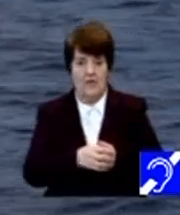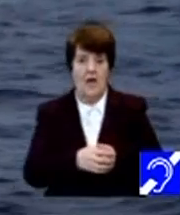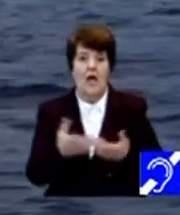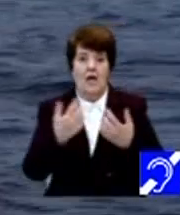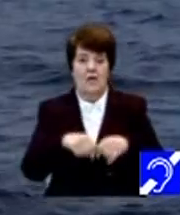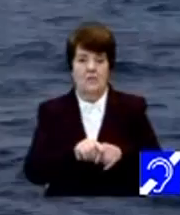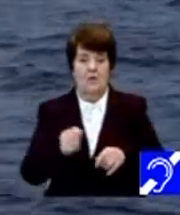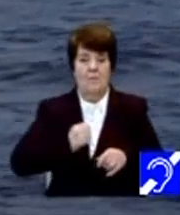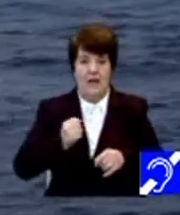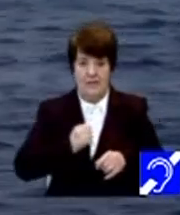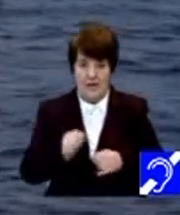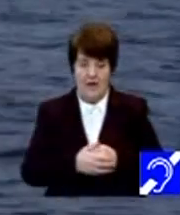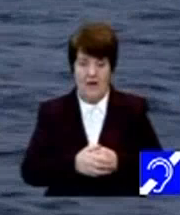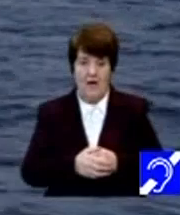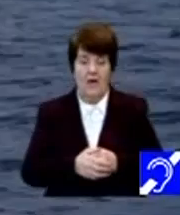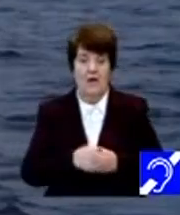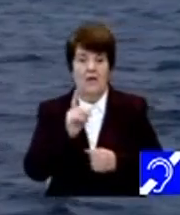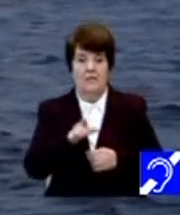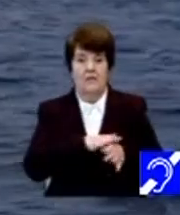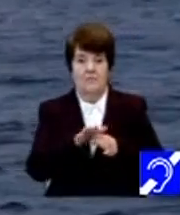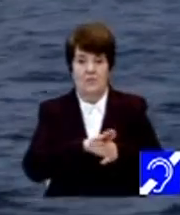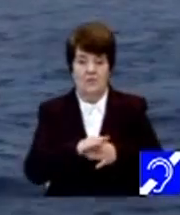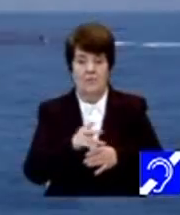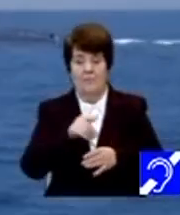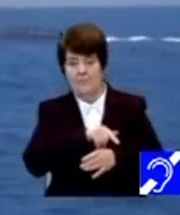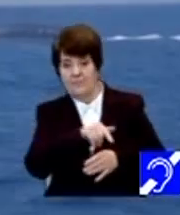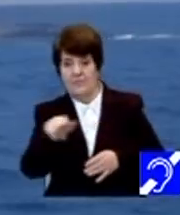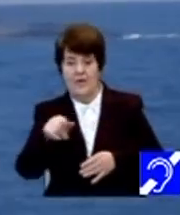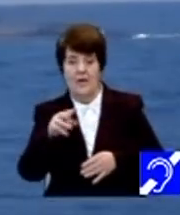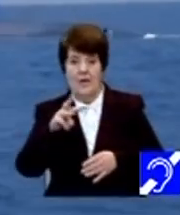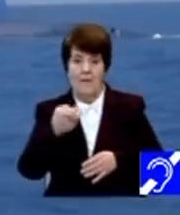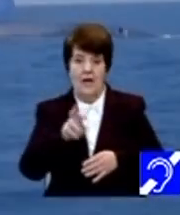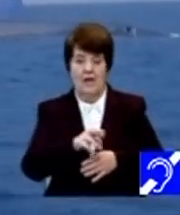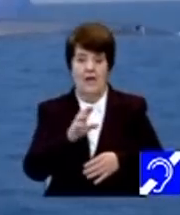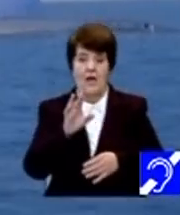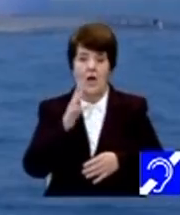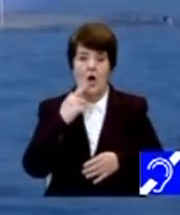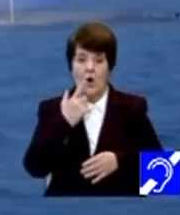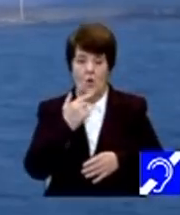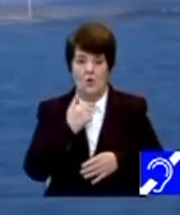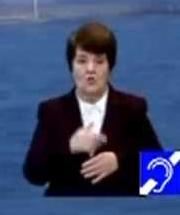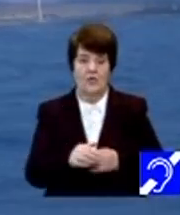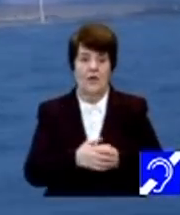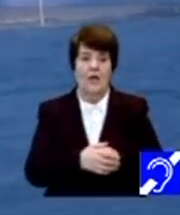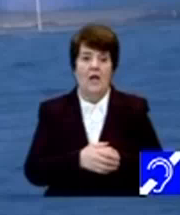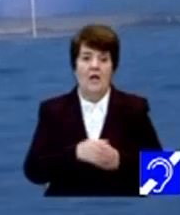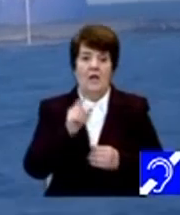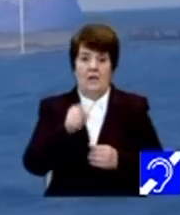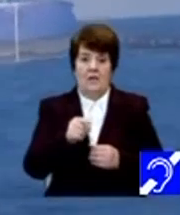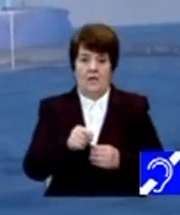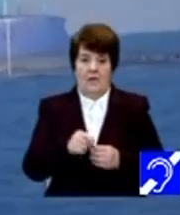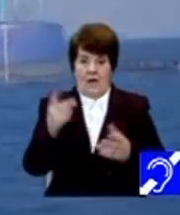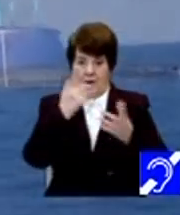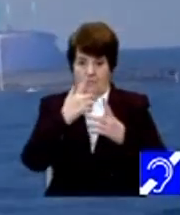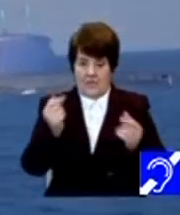moderne. Deși flota sa militară e mică, ea poate merge în misiuni până în Marea Roșie și Golful Persic. Achiziționarea noilor nave de